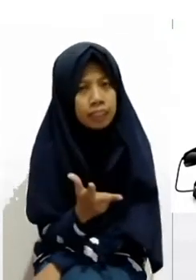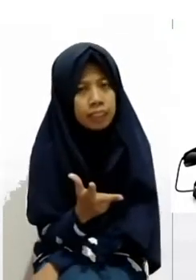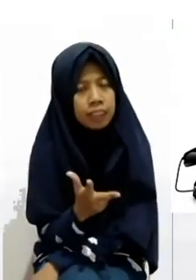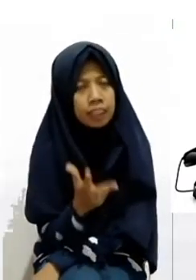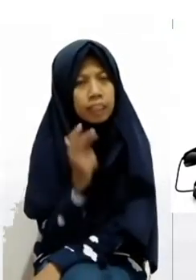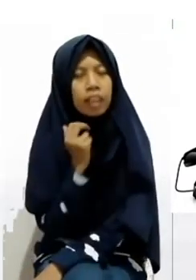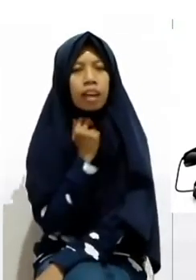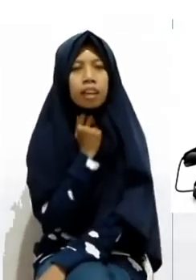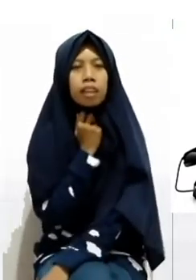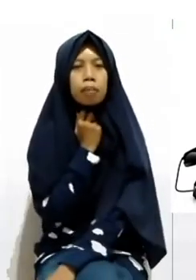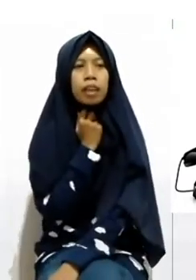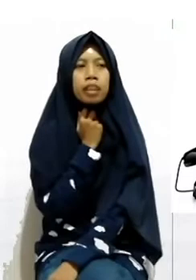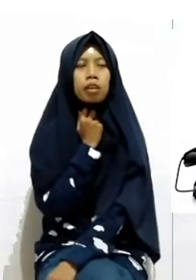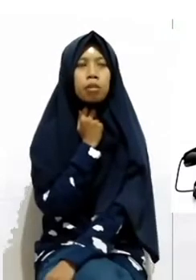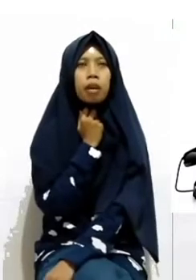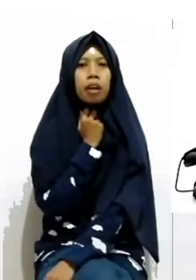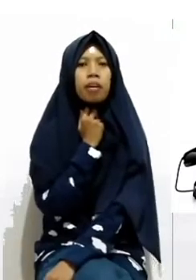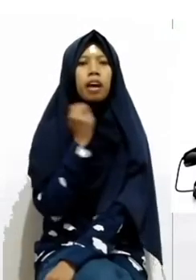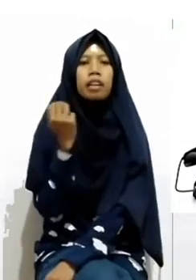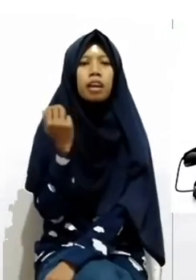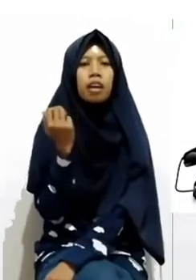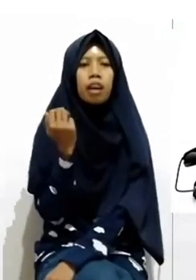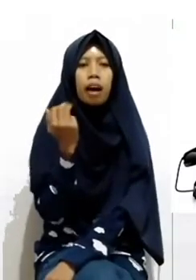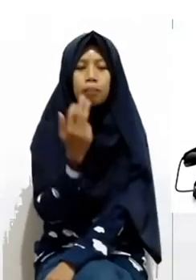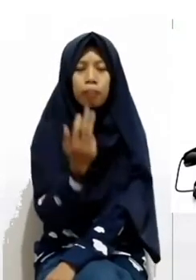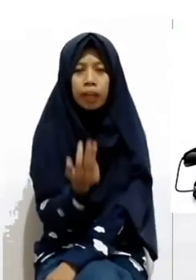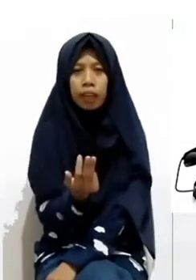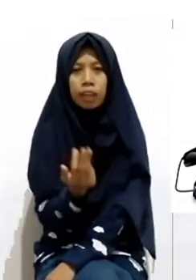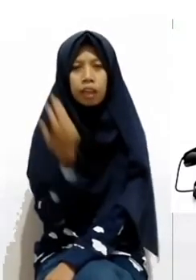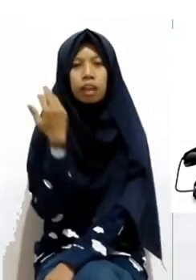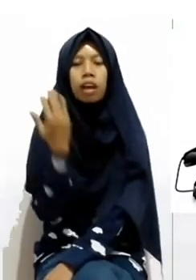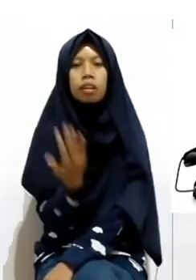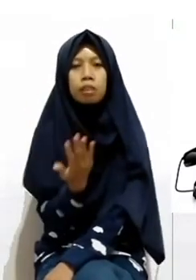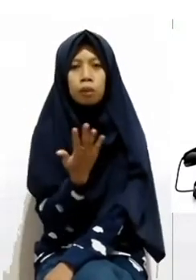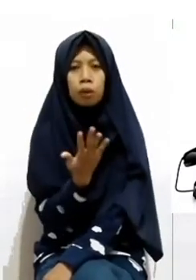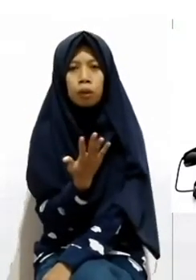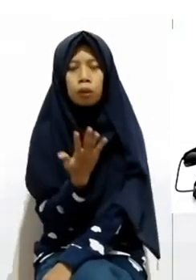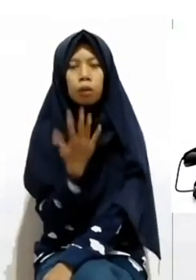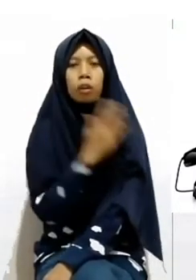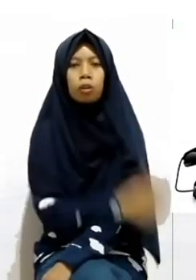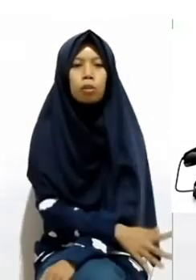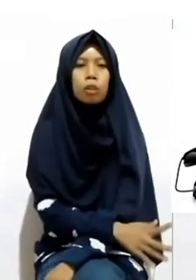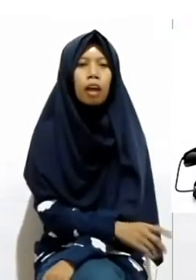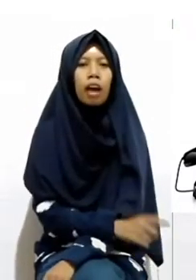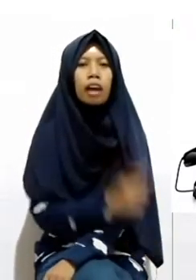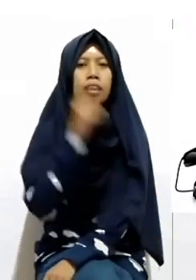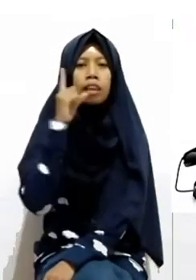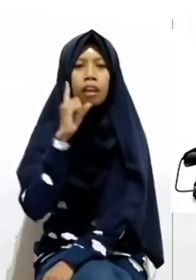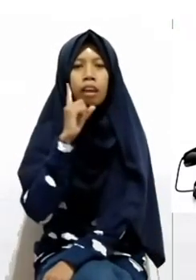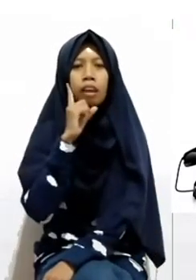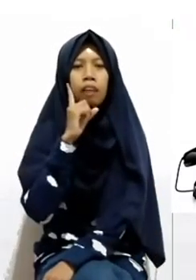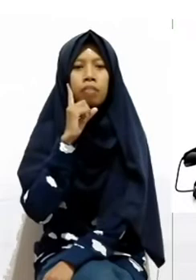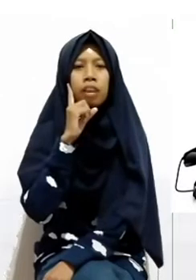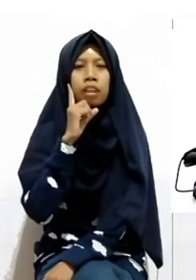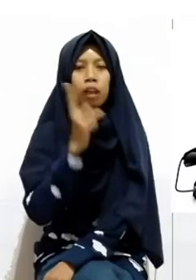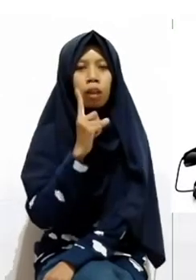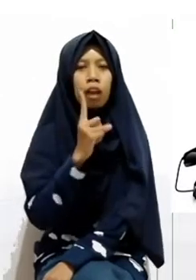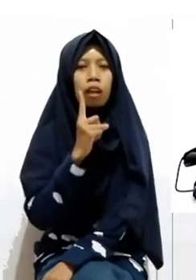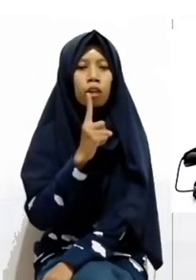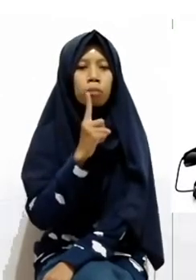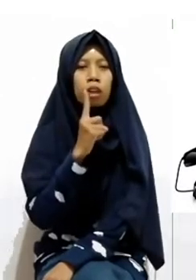direvisi aja Apalagi coba ada HP radio terus ada